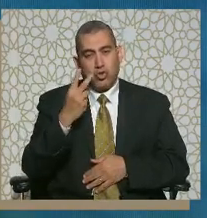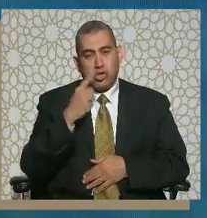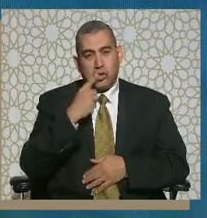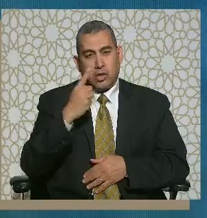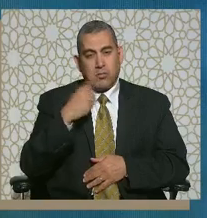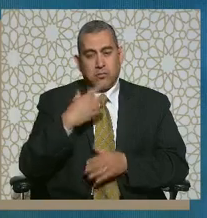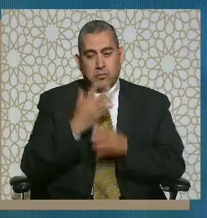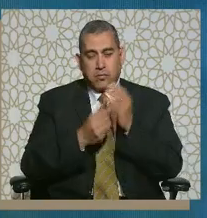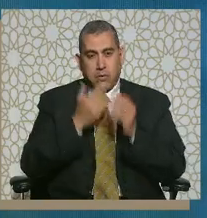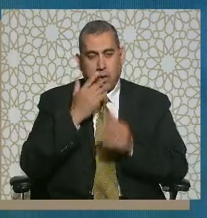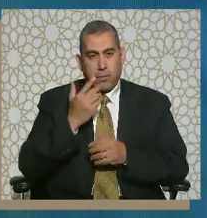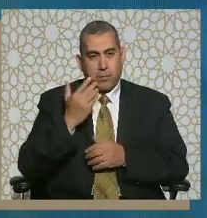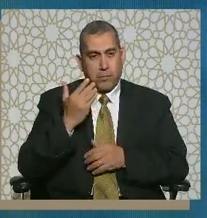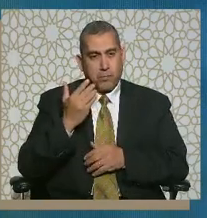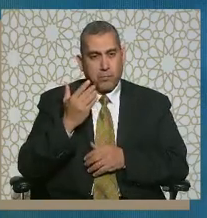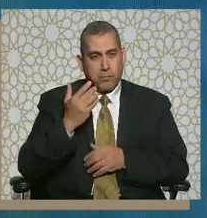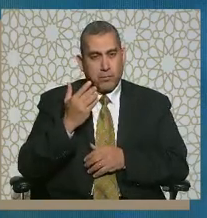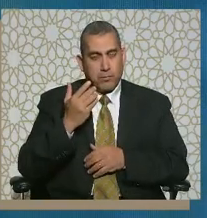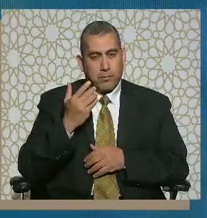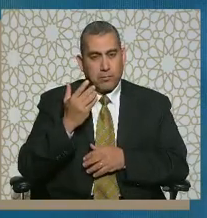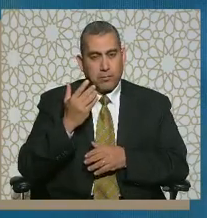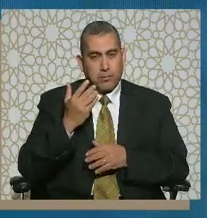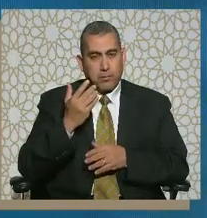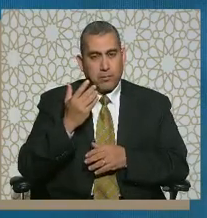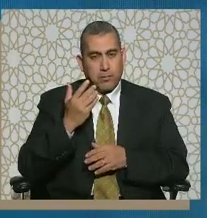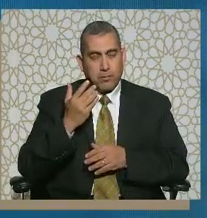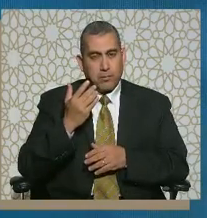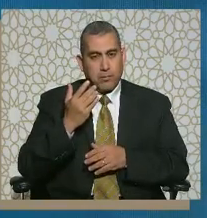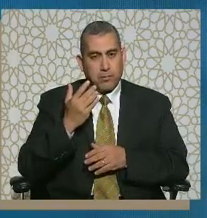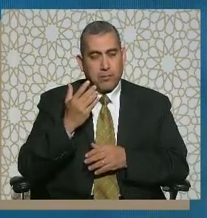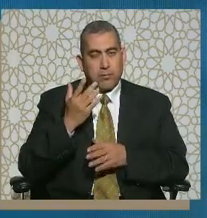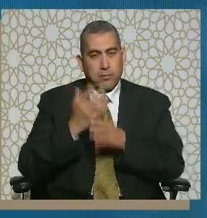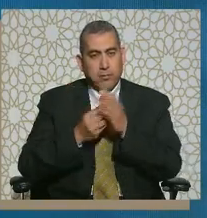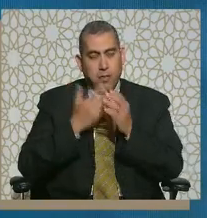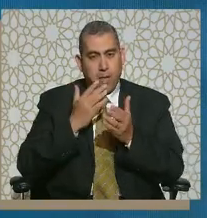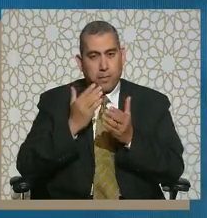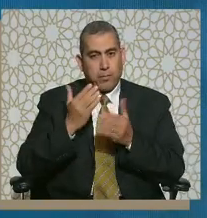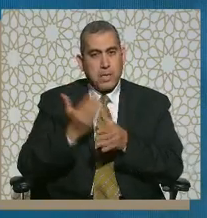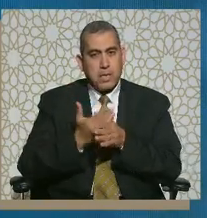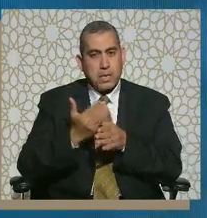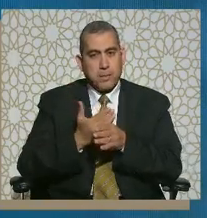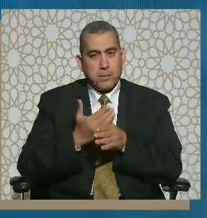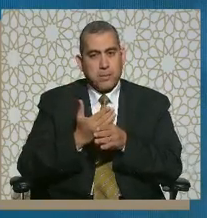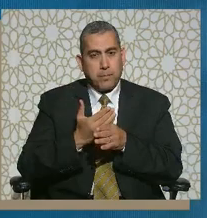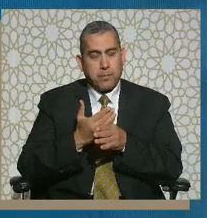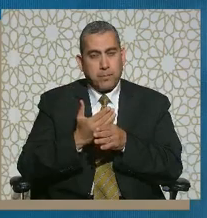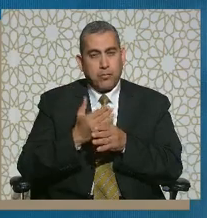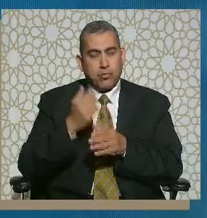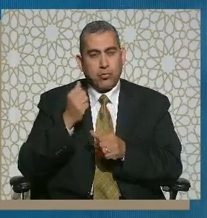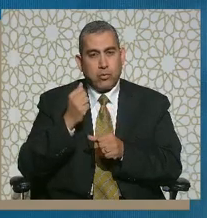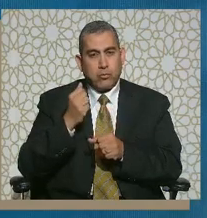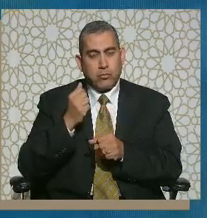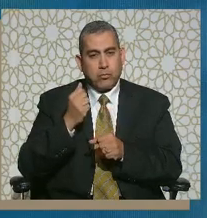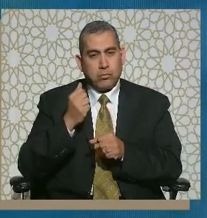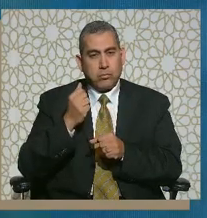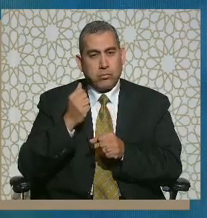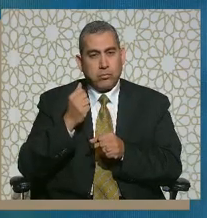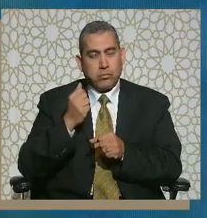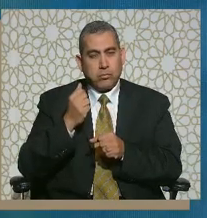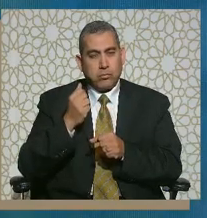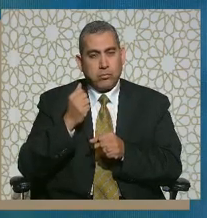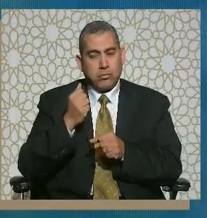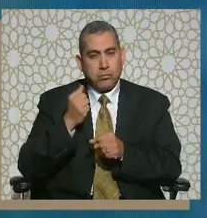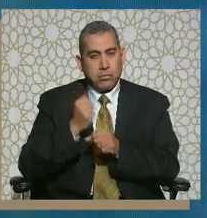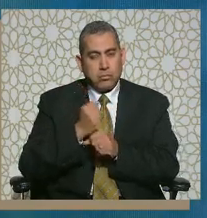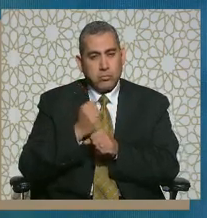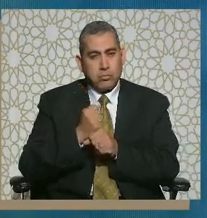صليتش، تمام؟ ايه فأنا السبب؟ دلوقتي يعني كان الشغل ومثلا كان أكسل الكلام